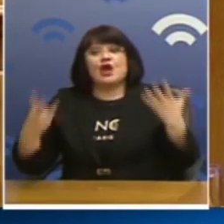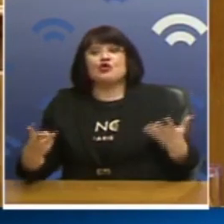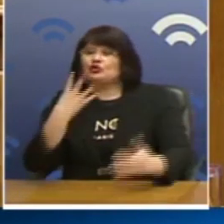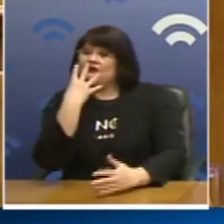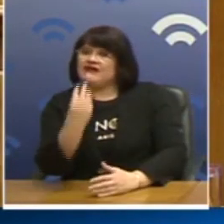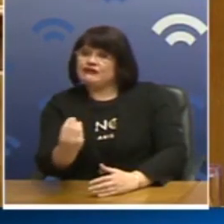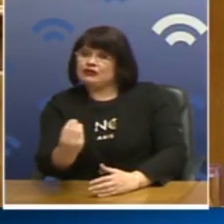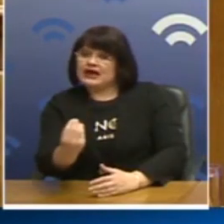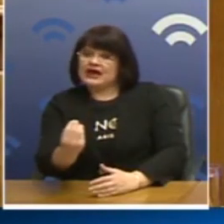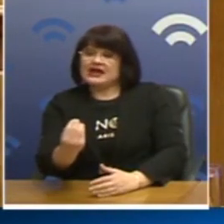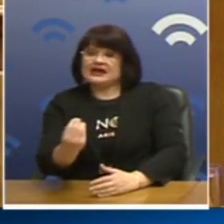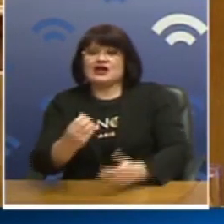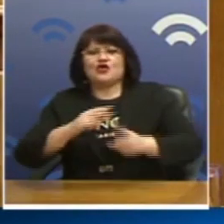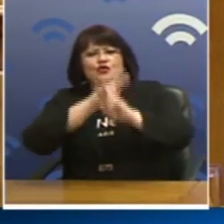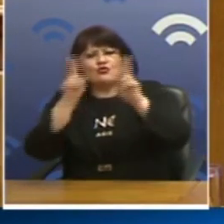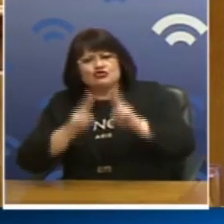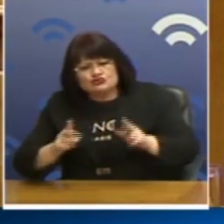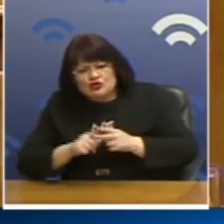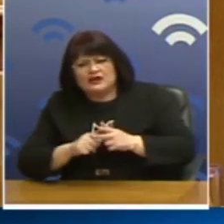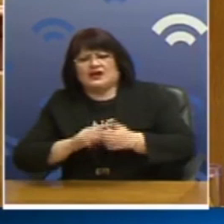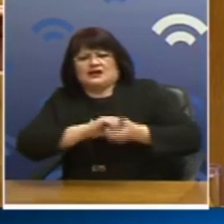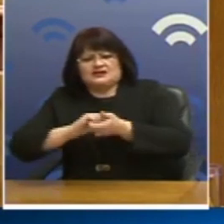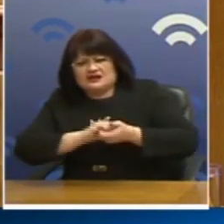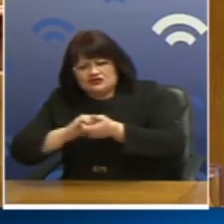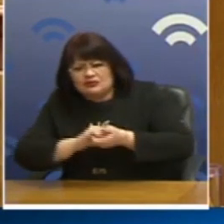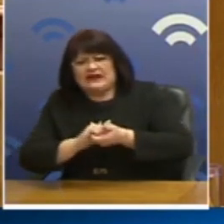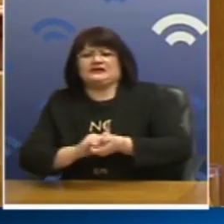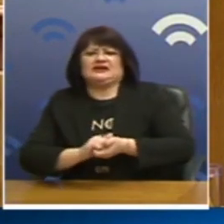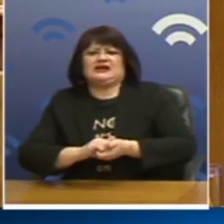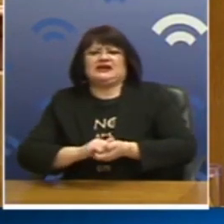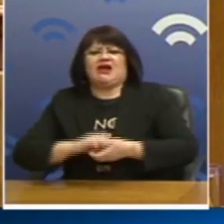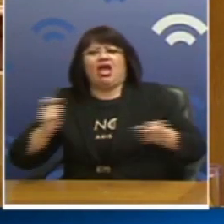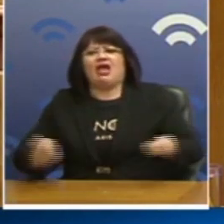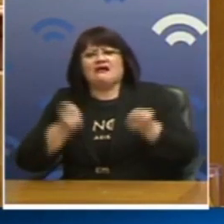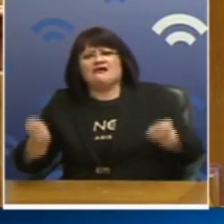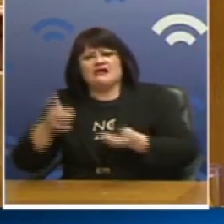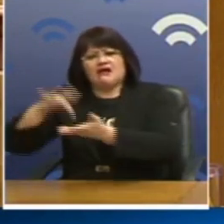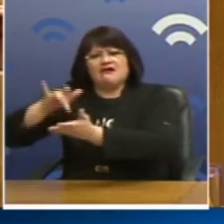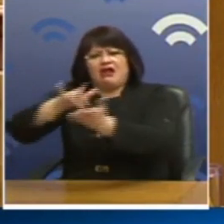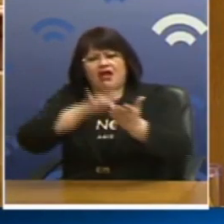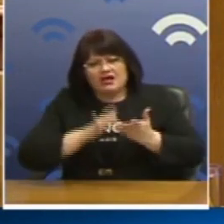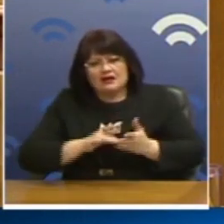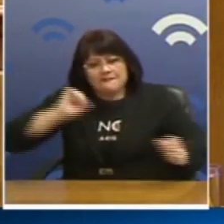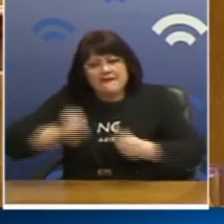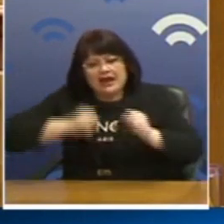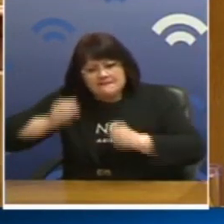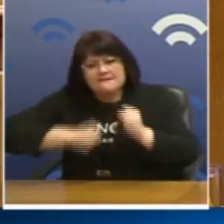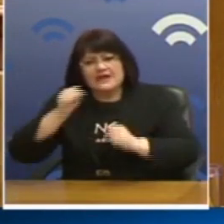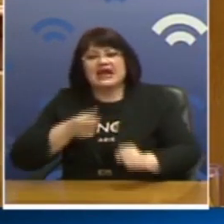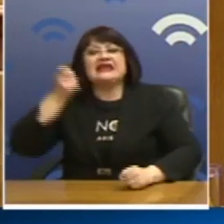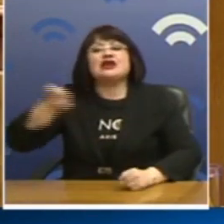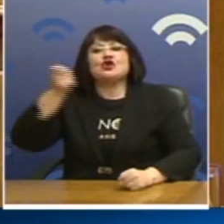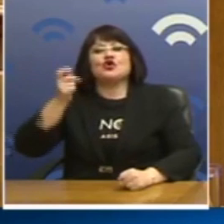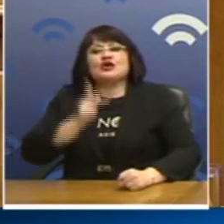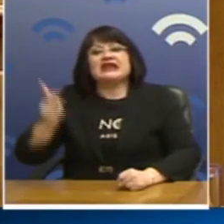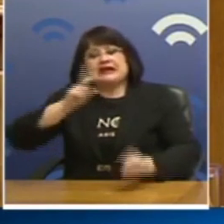οργανώνουν ομοσπονδίες, εργατικά κέντρα, σωματεία σε όλη τη χώρα, με αιχμή την πάλη για την κοινωνική ασφάλιση, αλλά